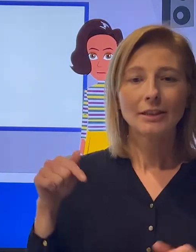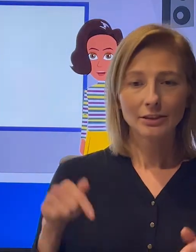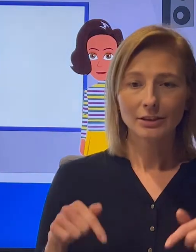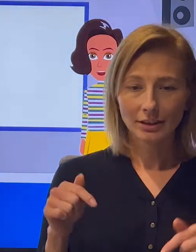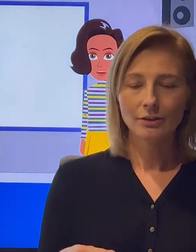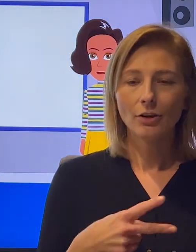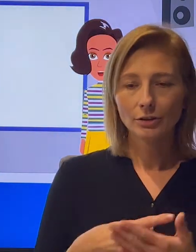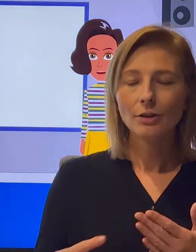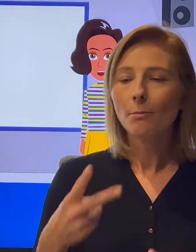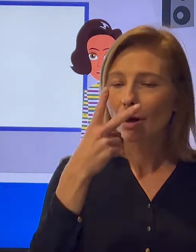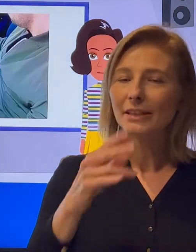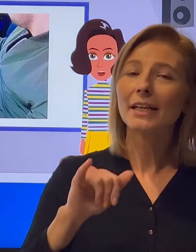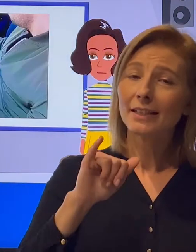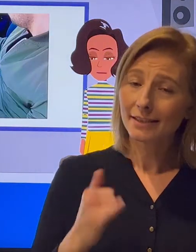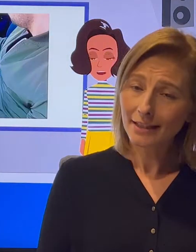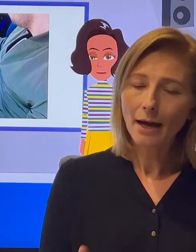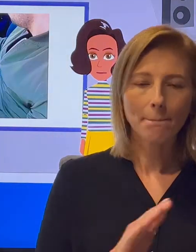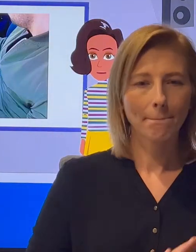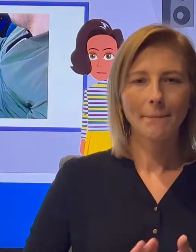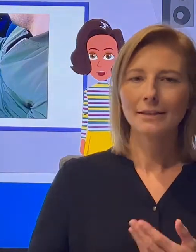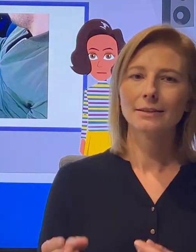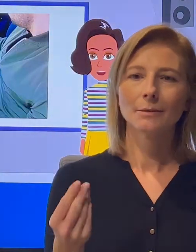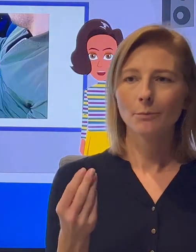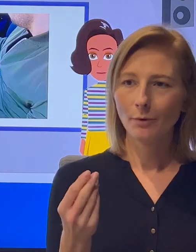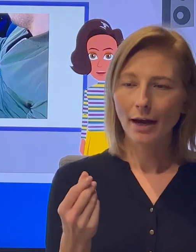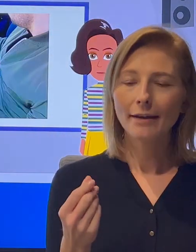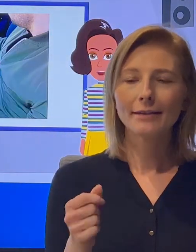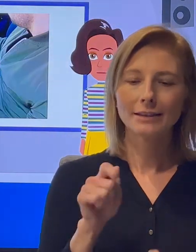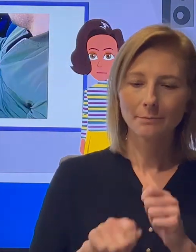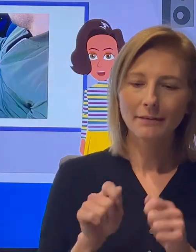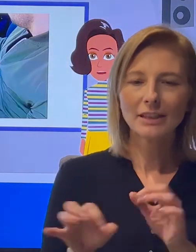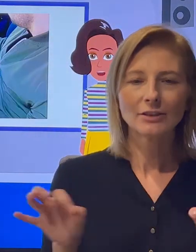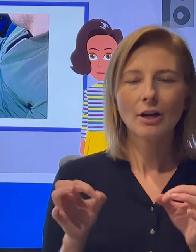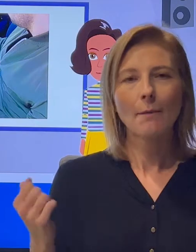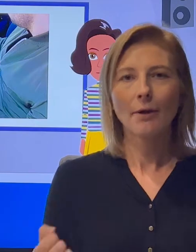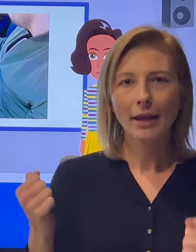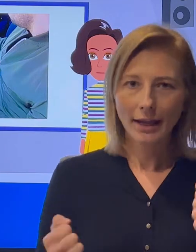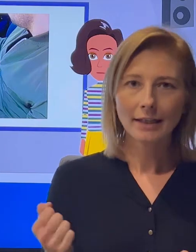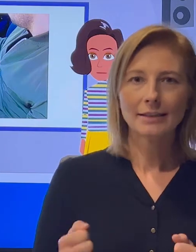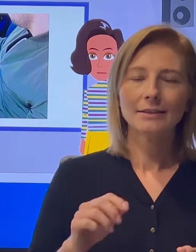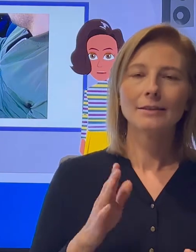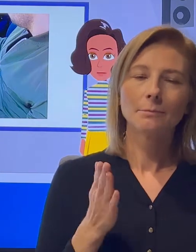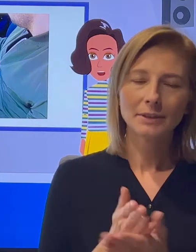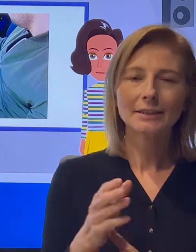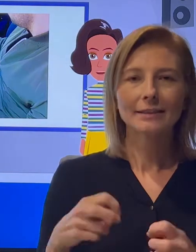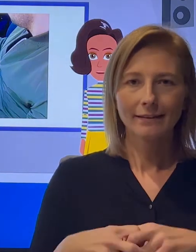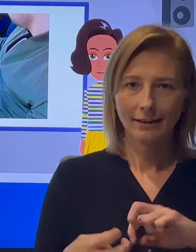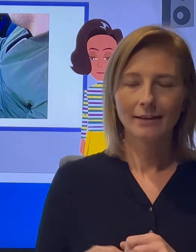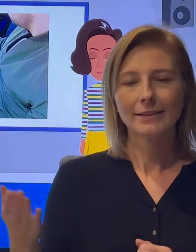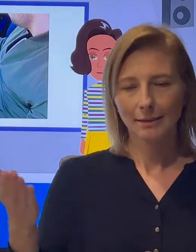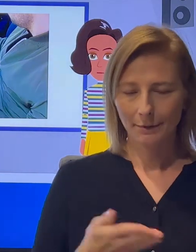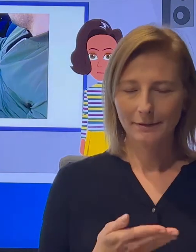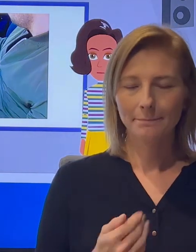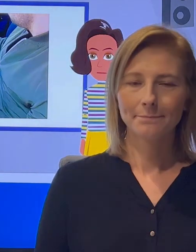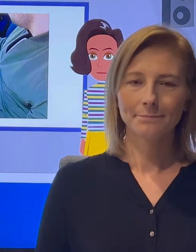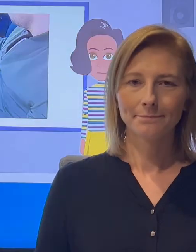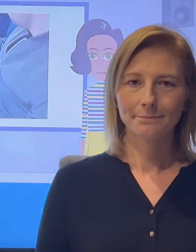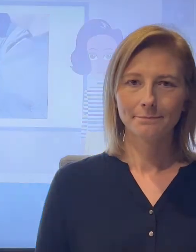dzisiejszym odcinku pokażę Tobie, jak bezpłatnie sprawdzić historię pojazdu za pomocą internetu. Zapraszam!